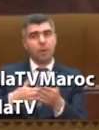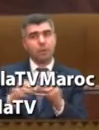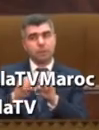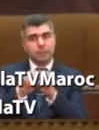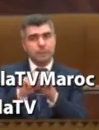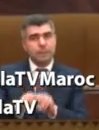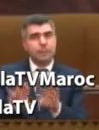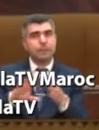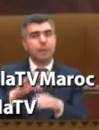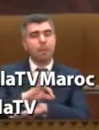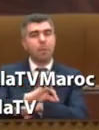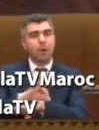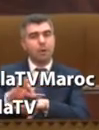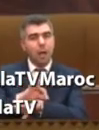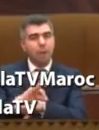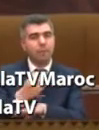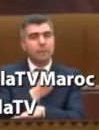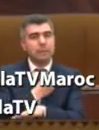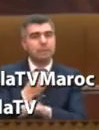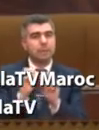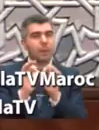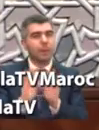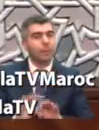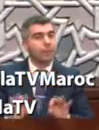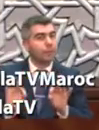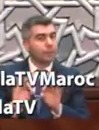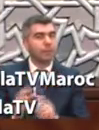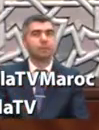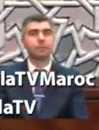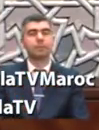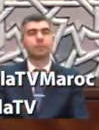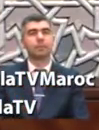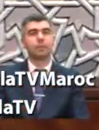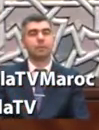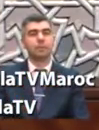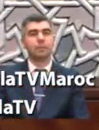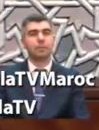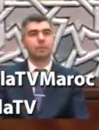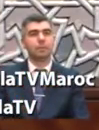في الموارد البشرية والمعدات الطبية. وشكرا. جواب سيد الوزير.